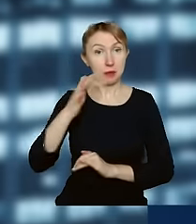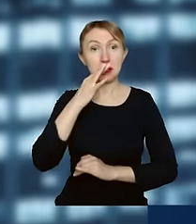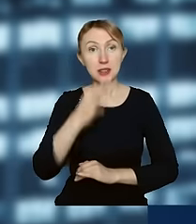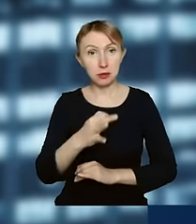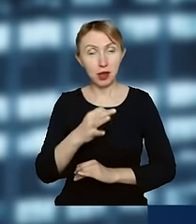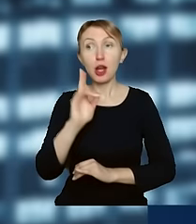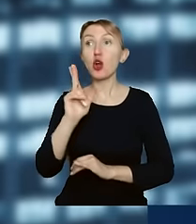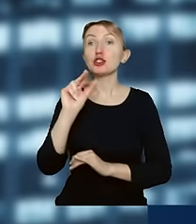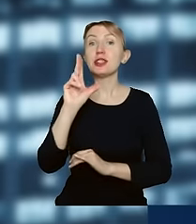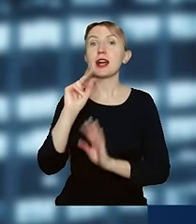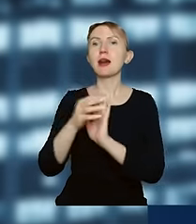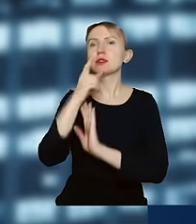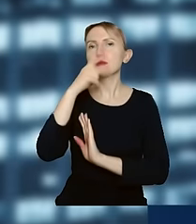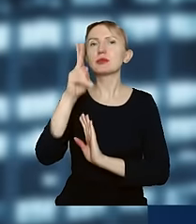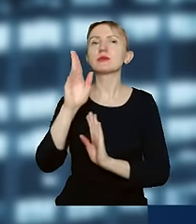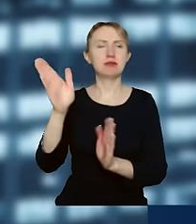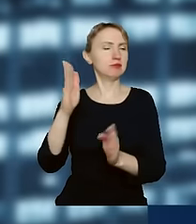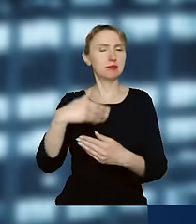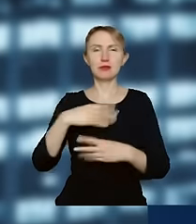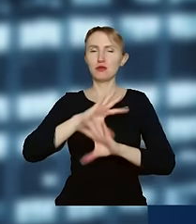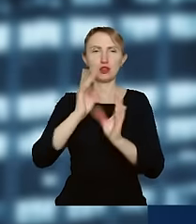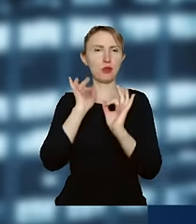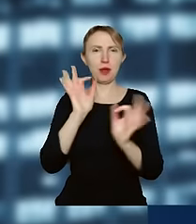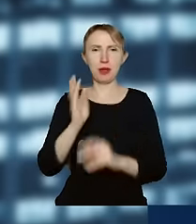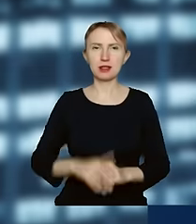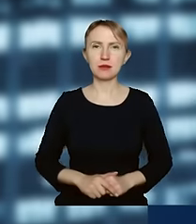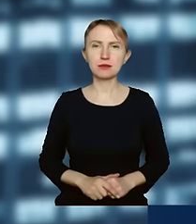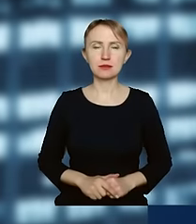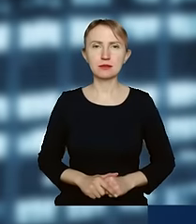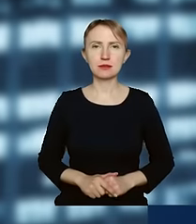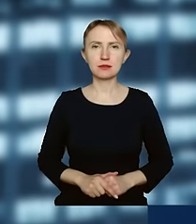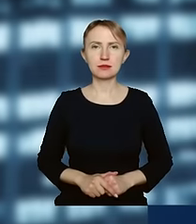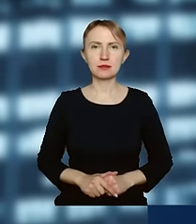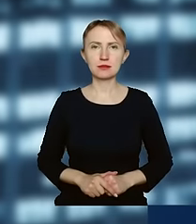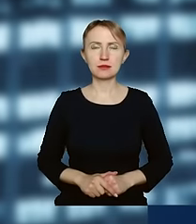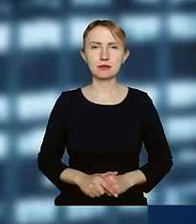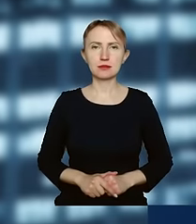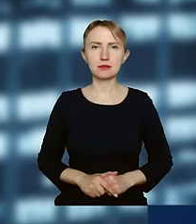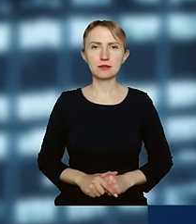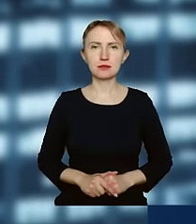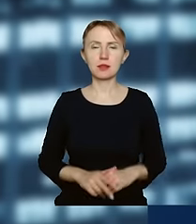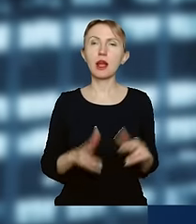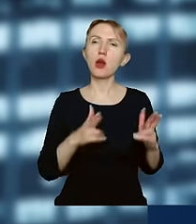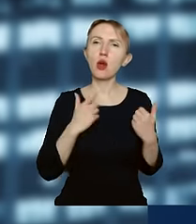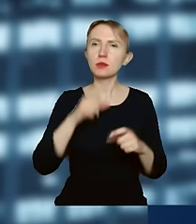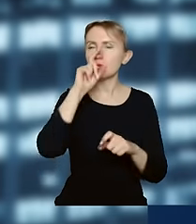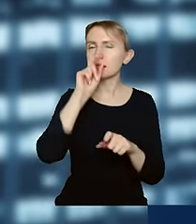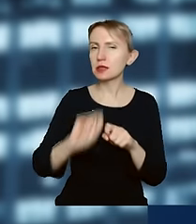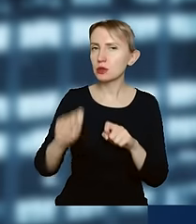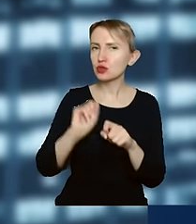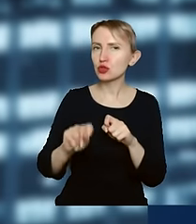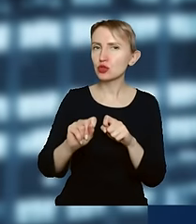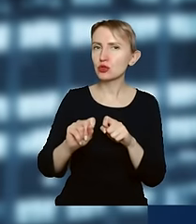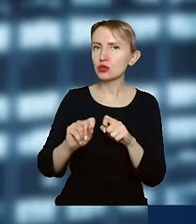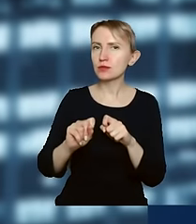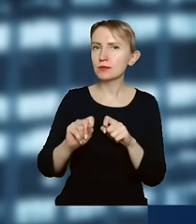Kosiniakowi, zobaczycie, jak pójdzie. No. Proszę Państwa, O tych komisjach śledczych,